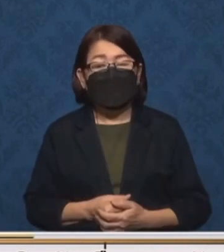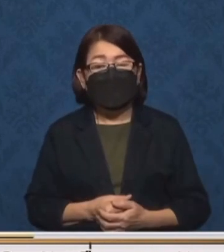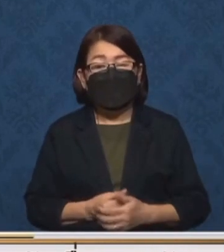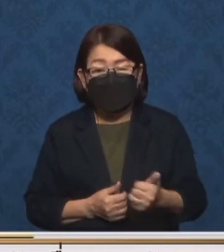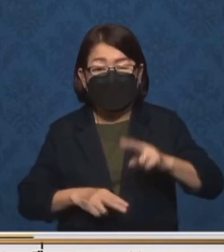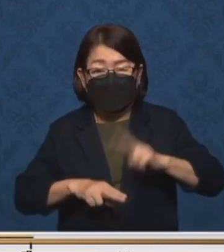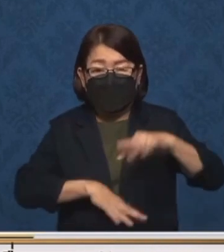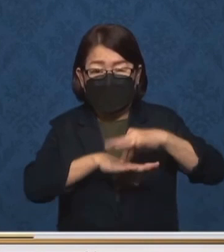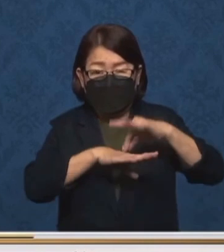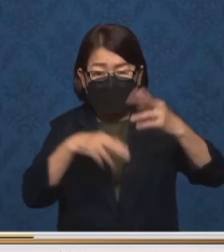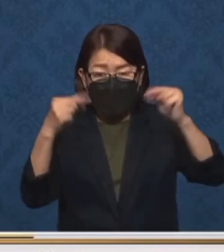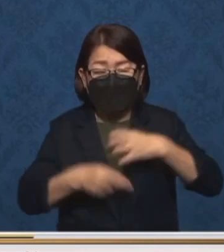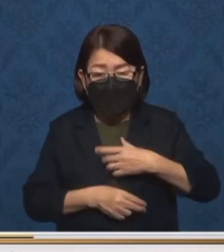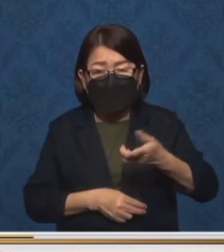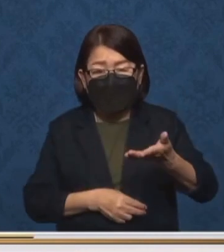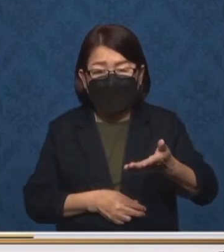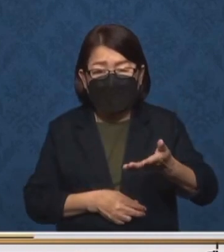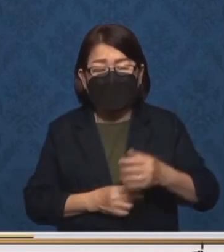านั่งบริารประเทศนอยแลครับ